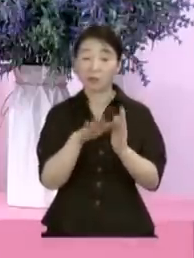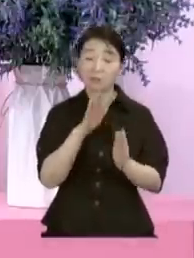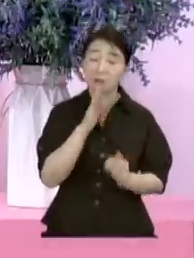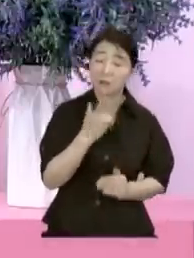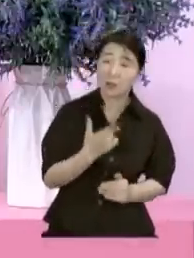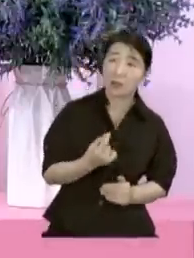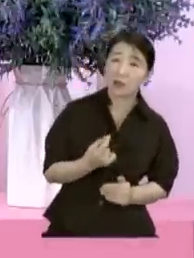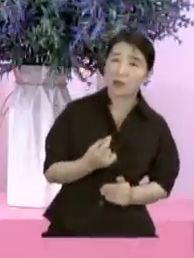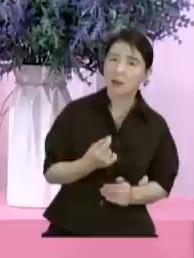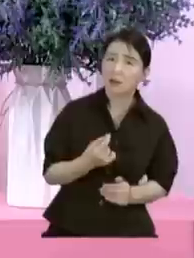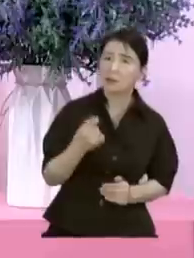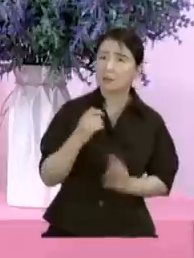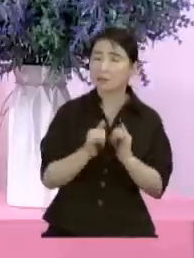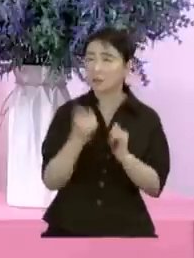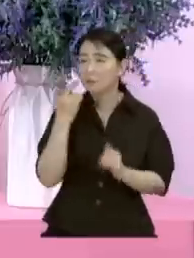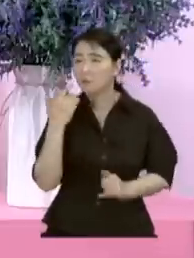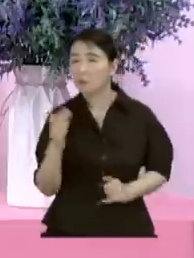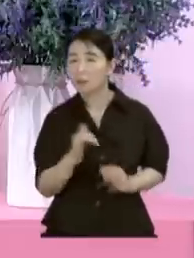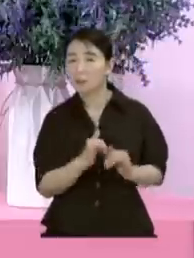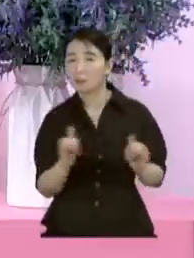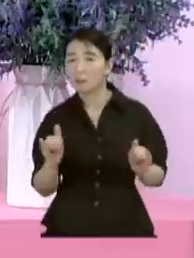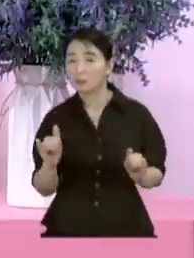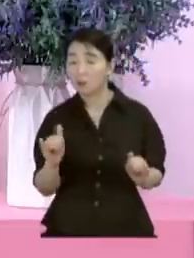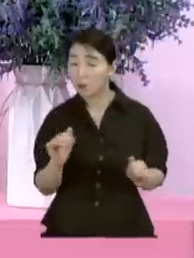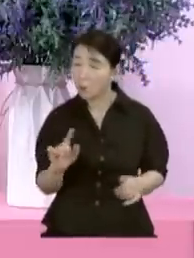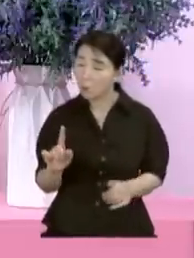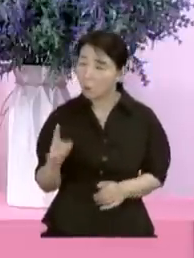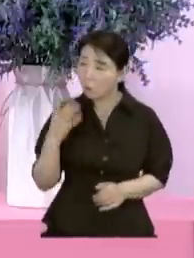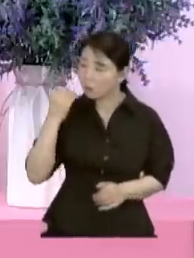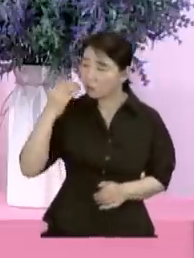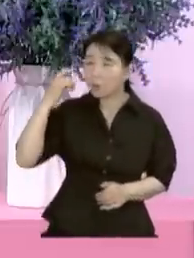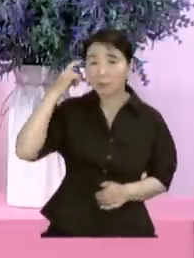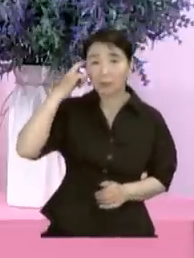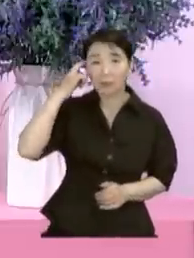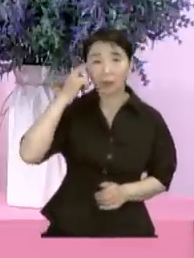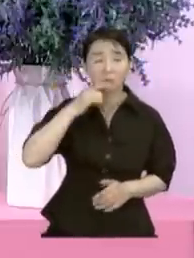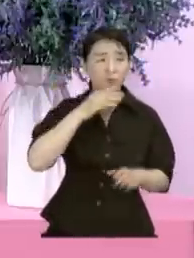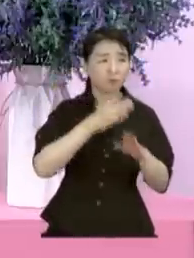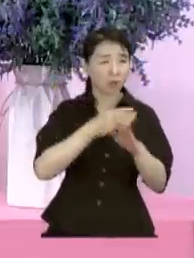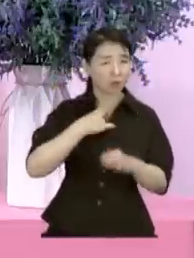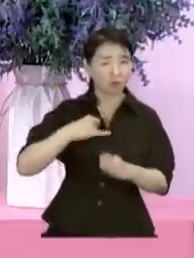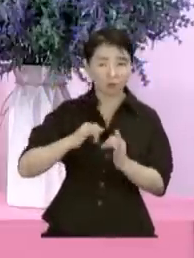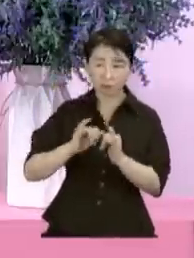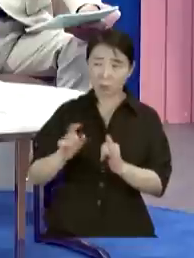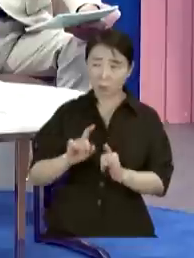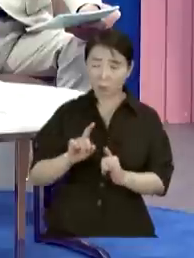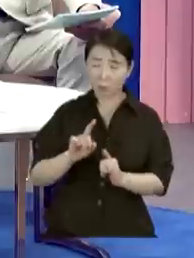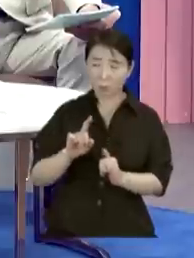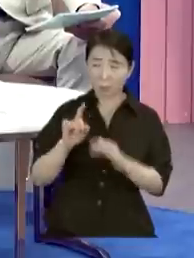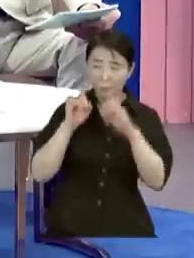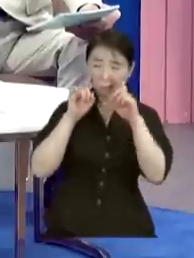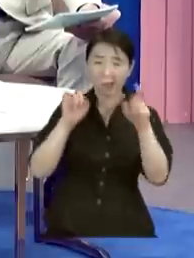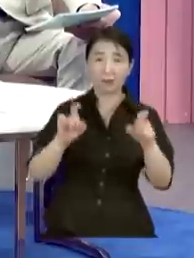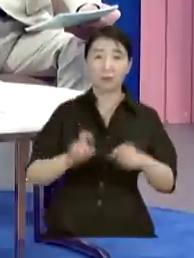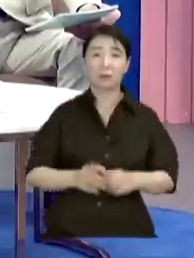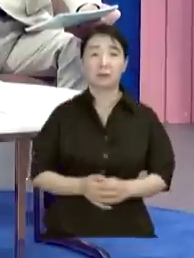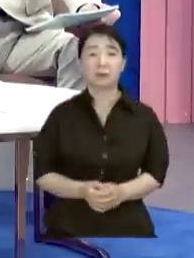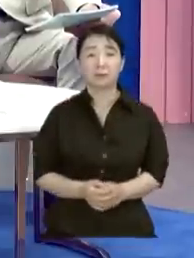이거 맞나? 사람들한테 물어보면 사람들이 그렇지 이상하게 본다니까. 북한 사람이야, 중국에서 온 사람이야 이렇게